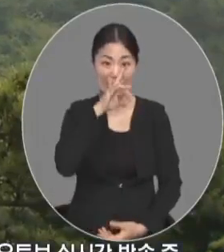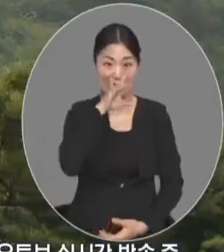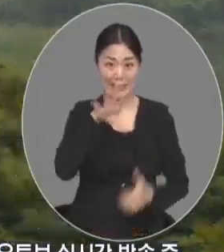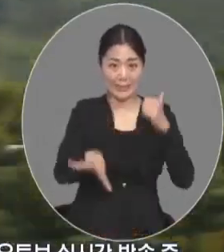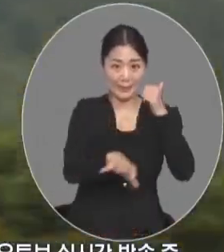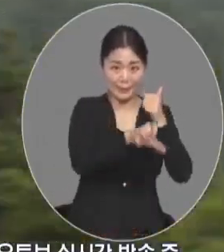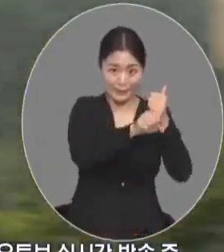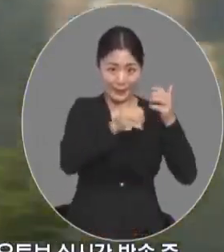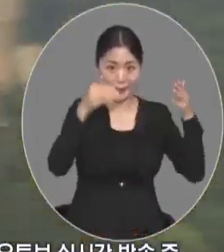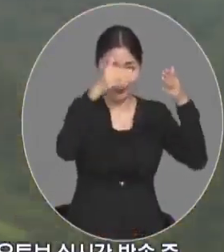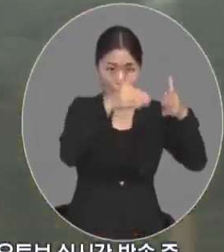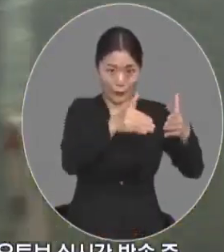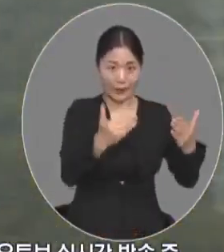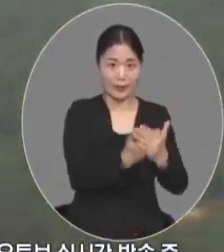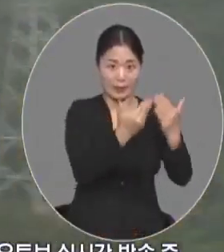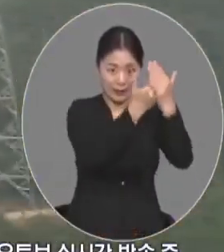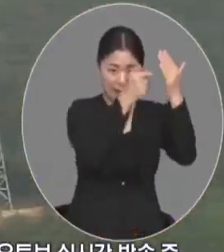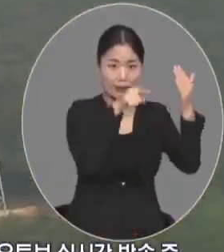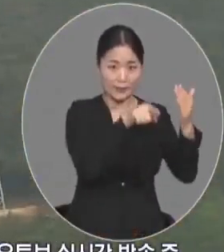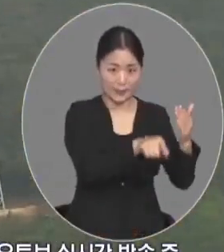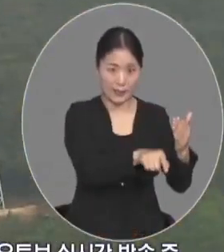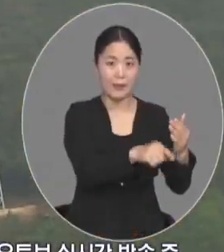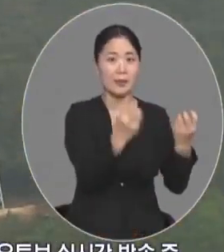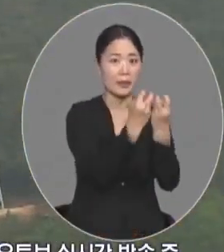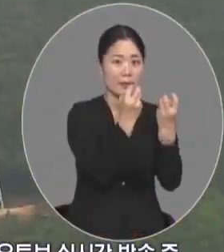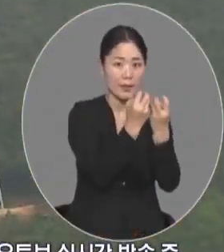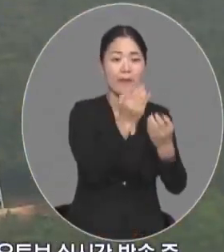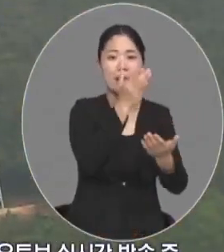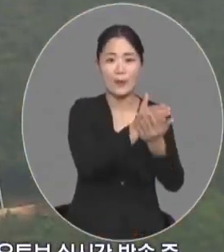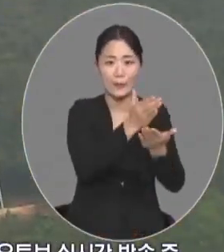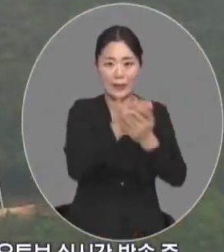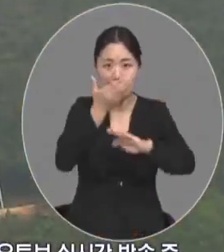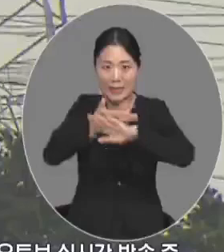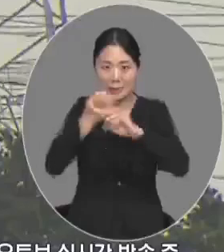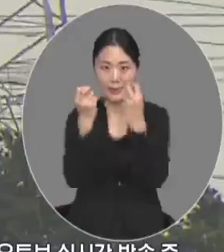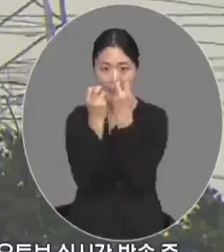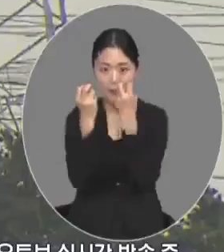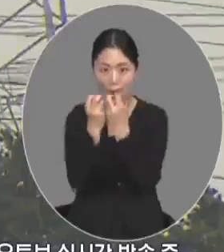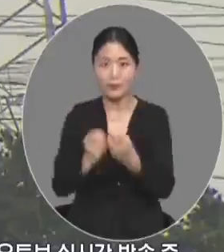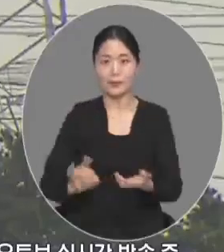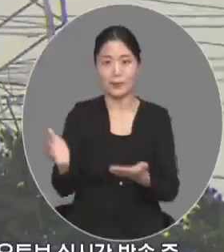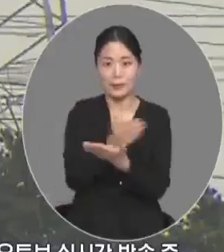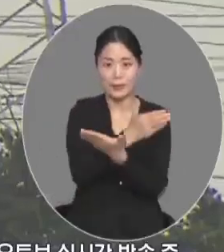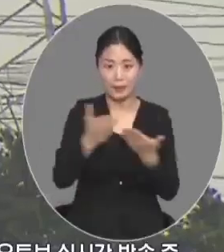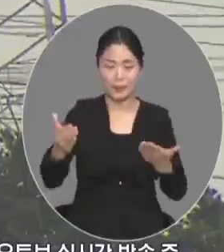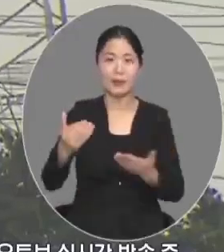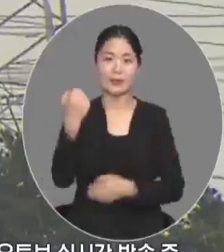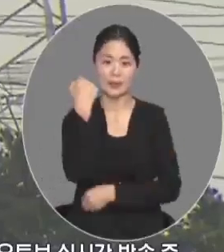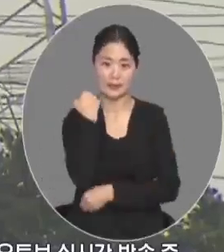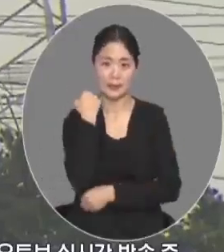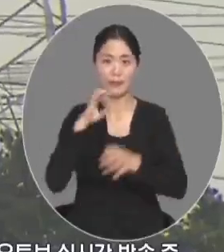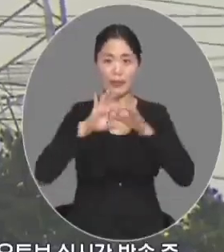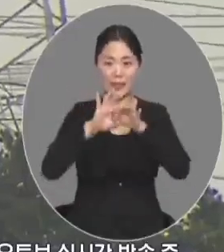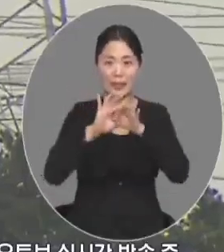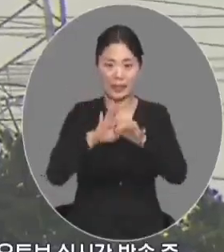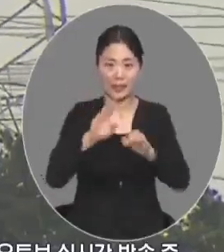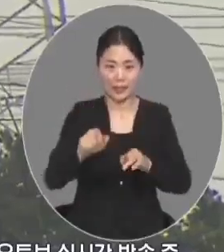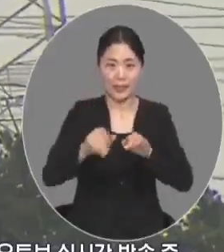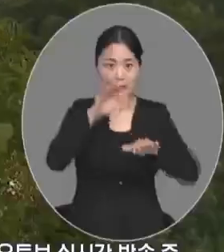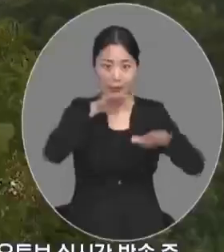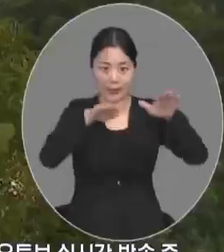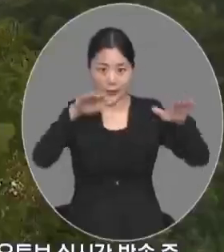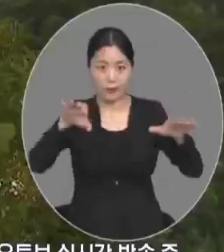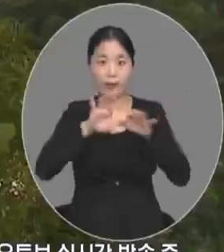중앙집중형 전력 생산 방식을 벗어나기 위해 만들어진 분산에너지특별법. 차등 전기료와 함께 지역에